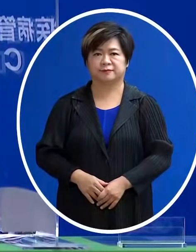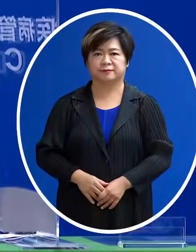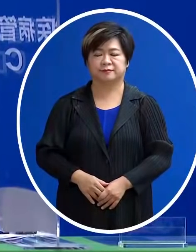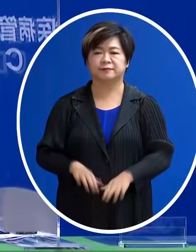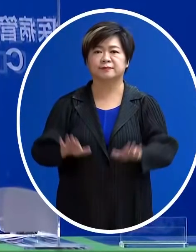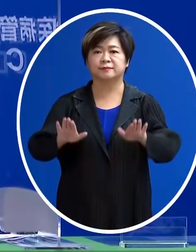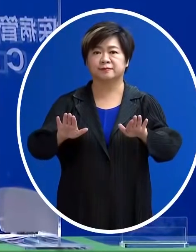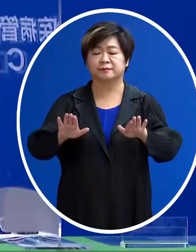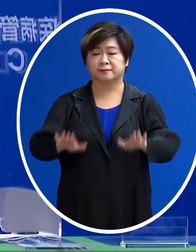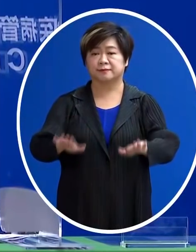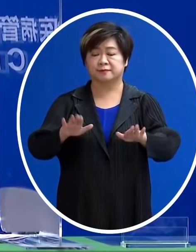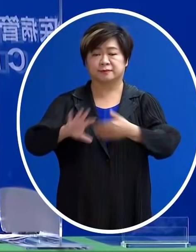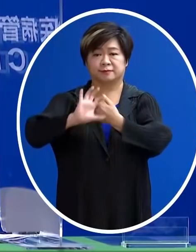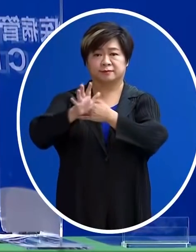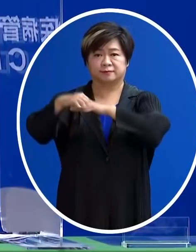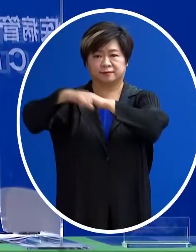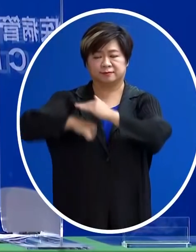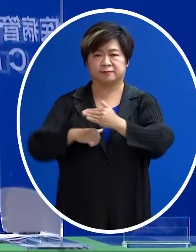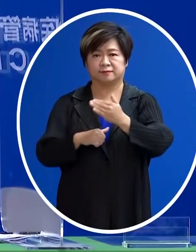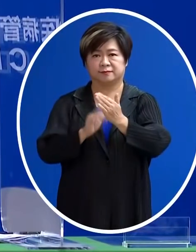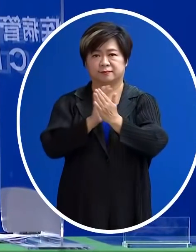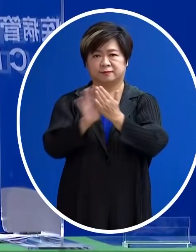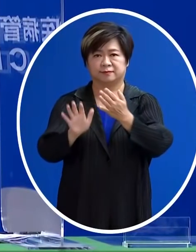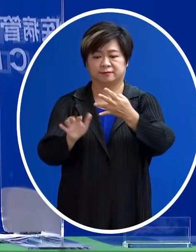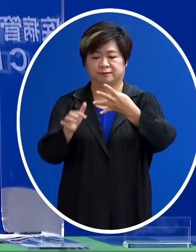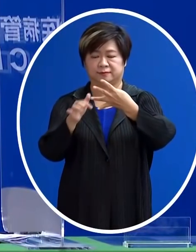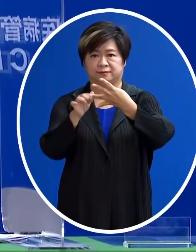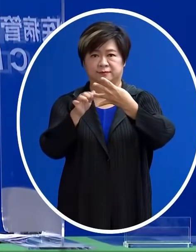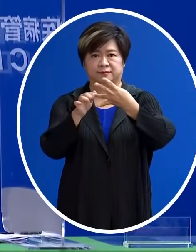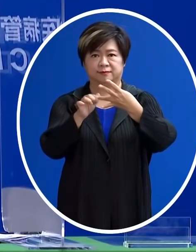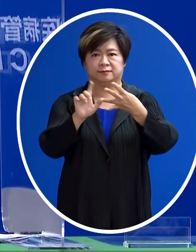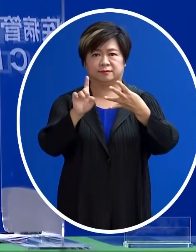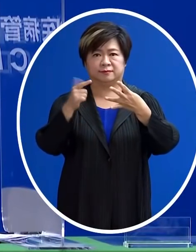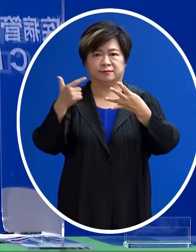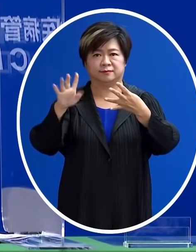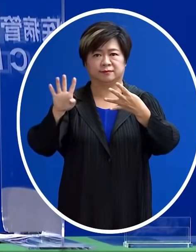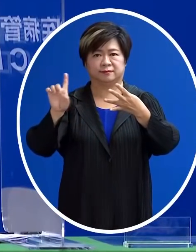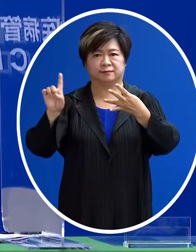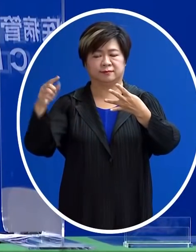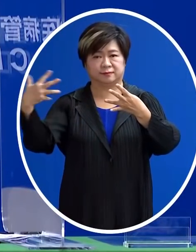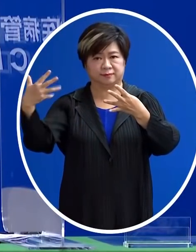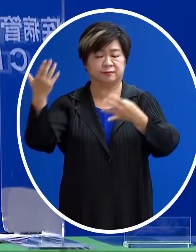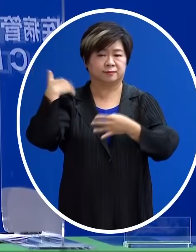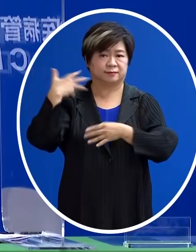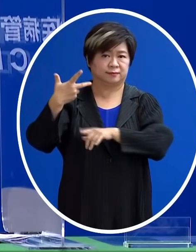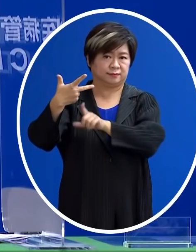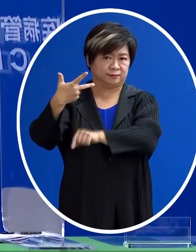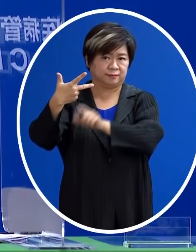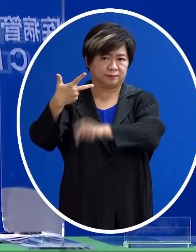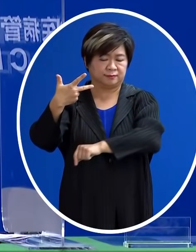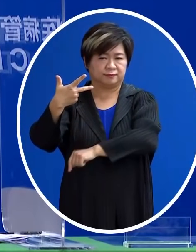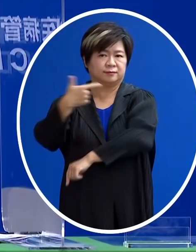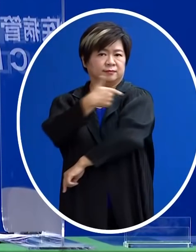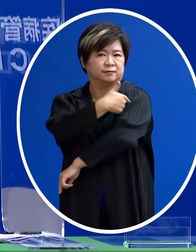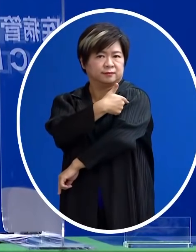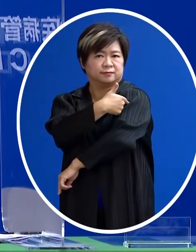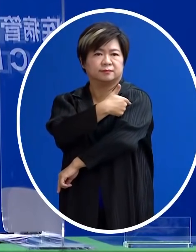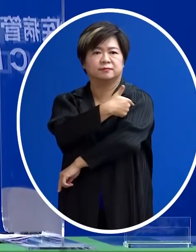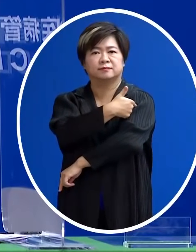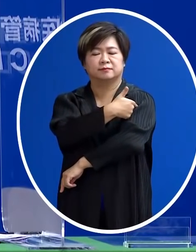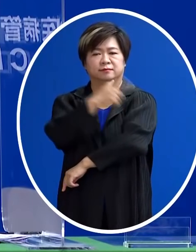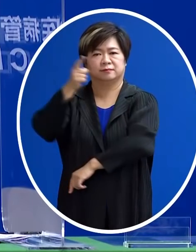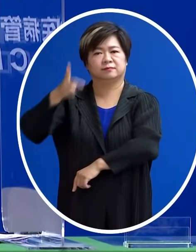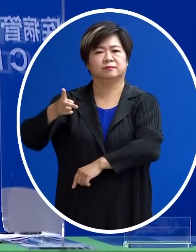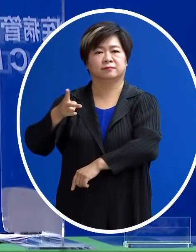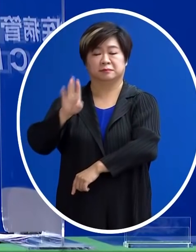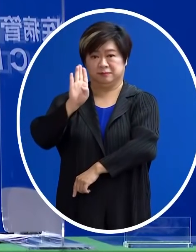今天的境外入序号三哈，这位案16418是有在七月份分别接种过共两剂